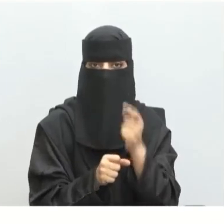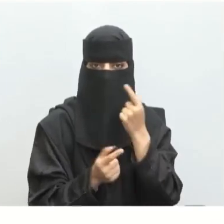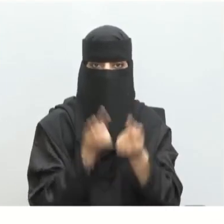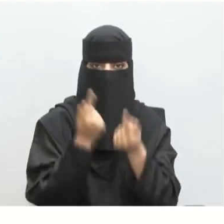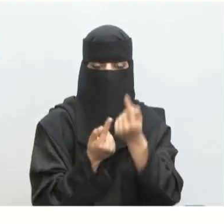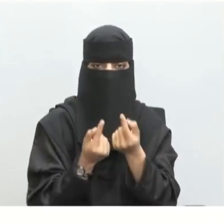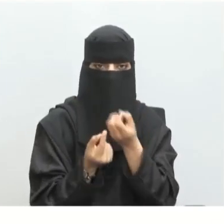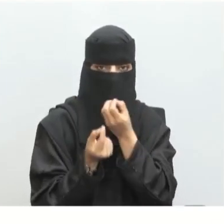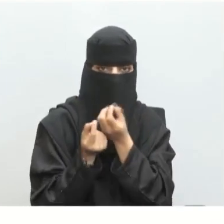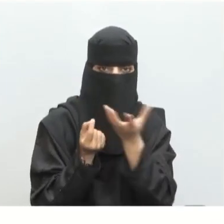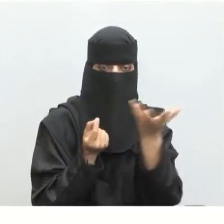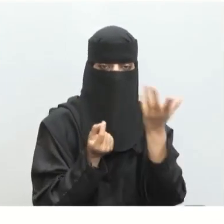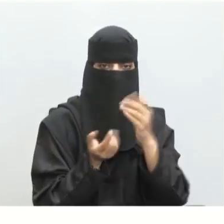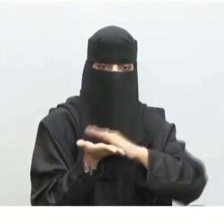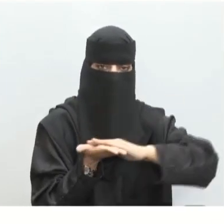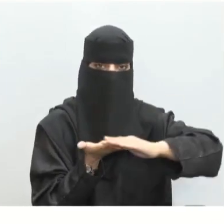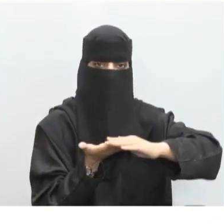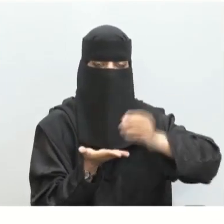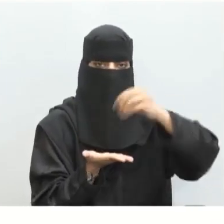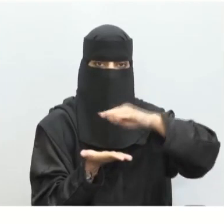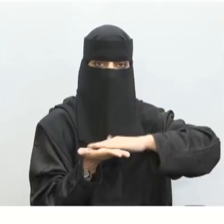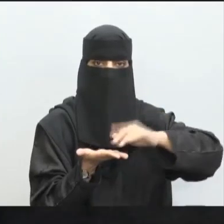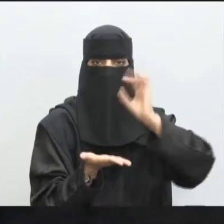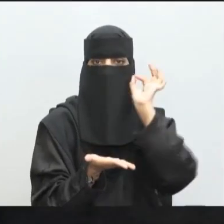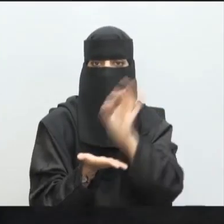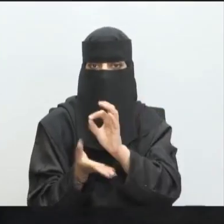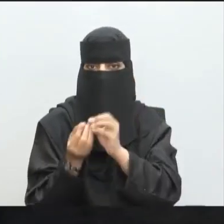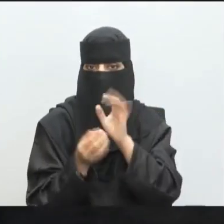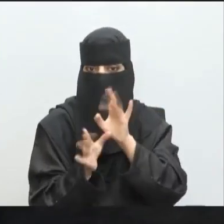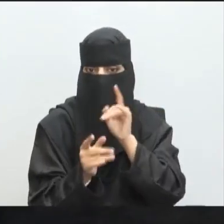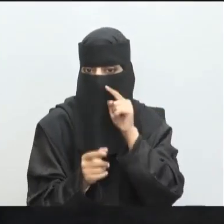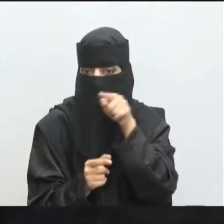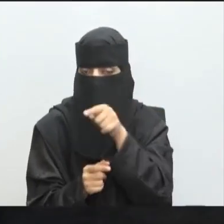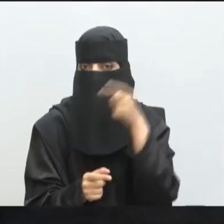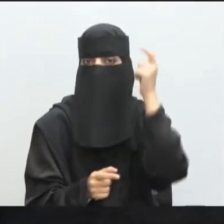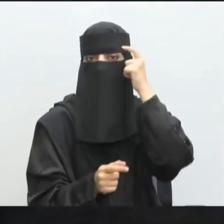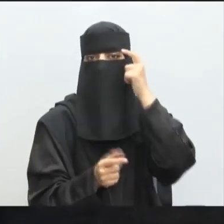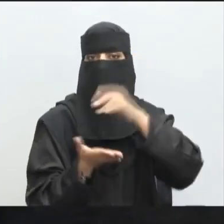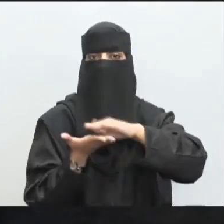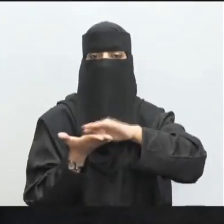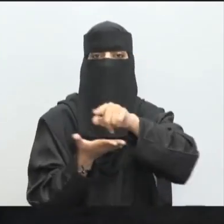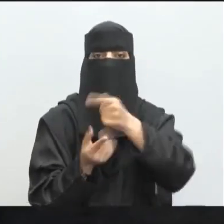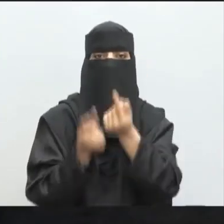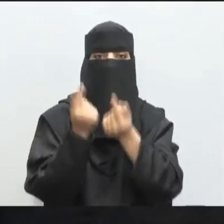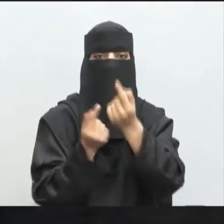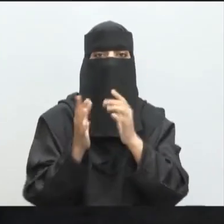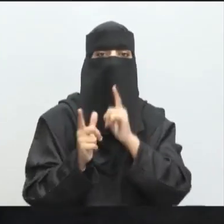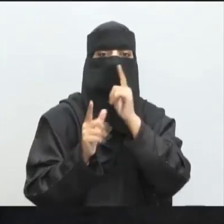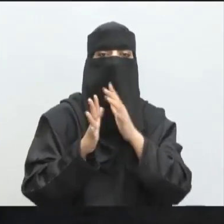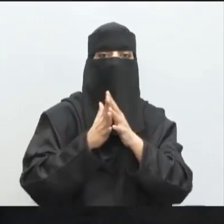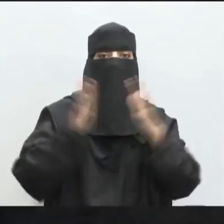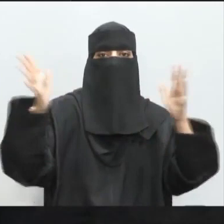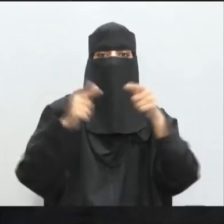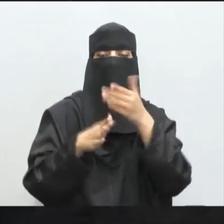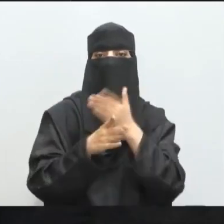والنباتات او الغطاء النباتي على سطح الارض فيستخدم اللون الاخضر فبذلك من خلال هذه الالوان